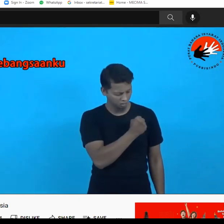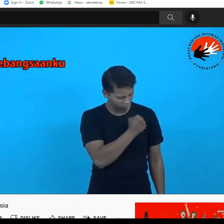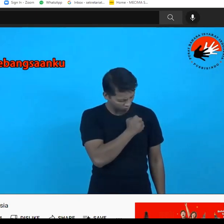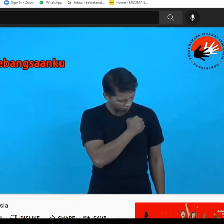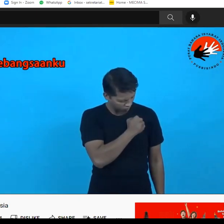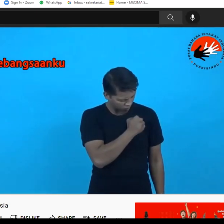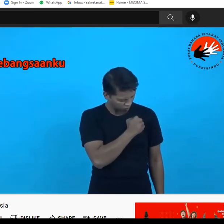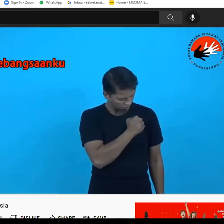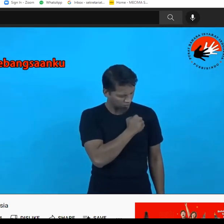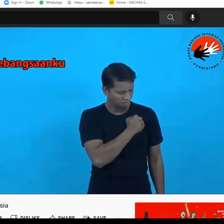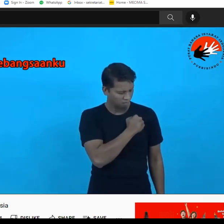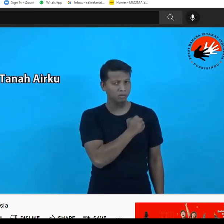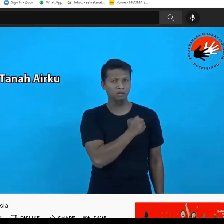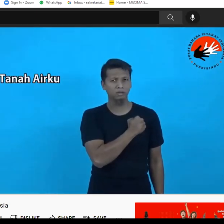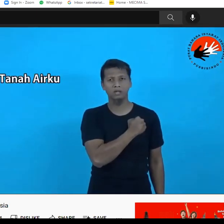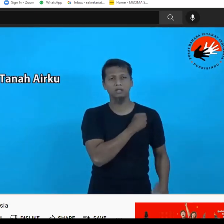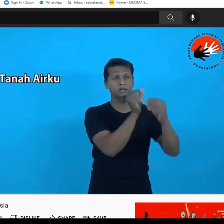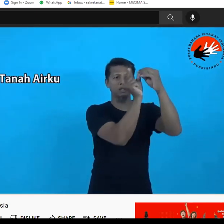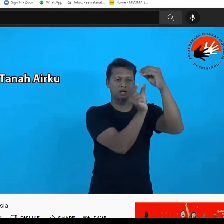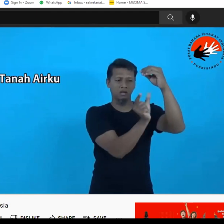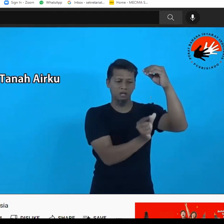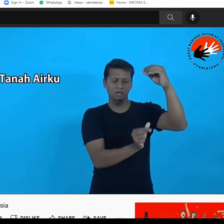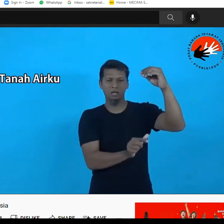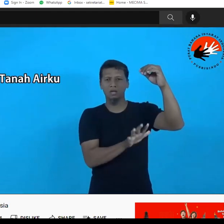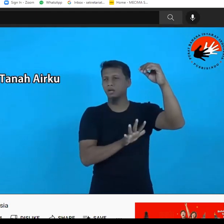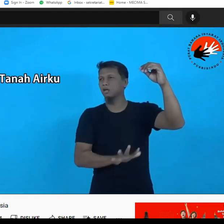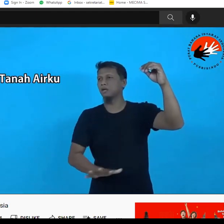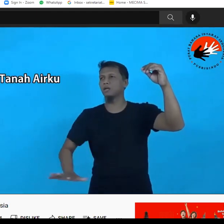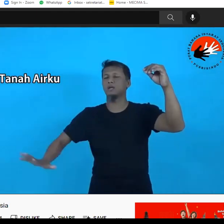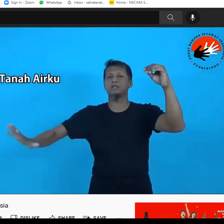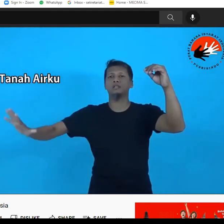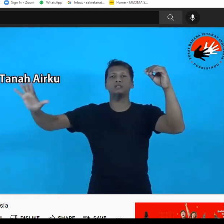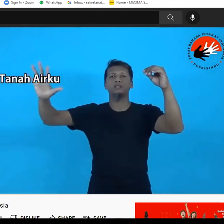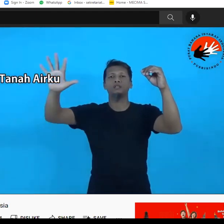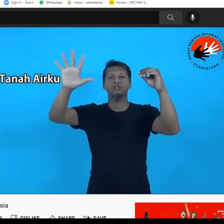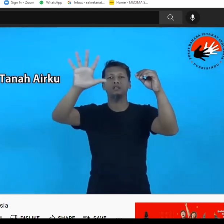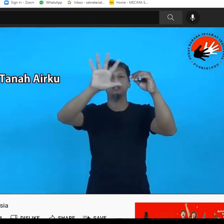saat kau sok saudara